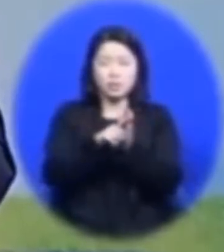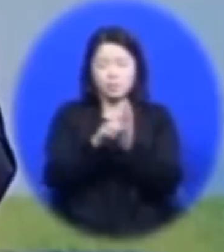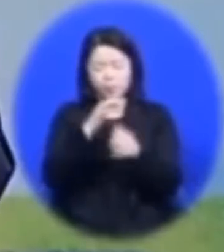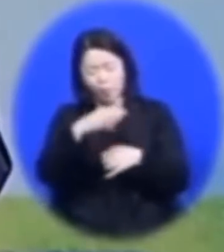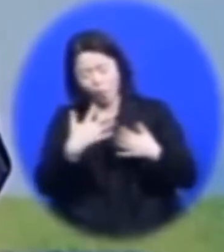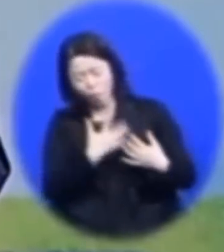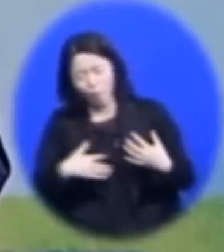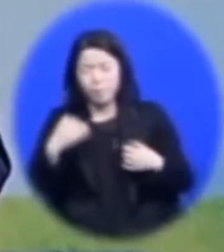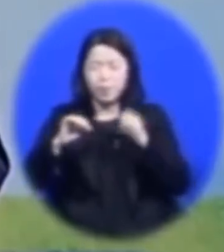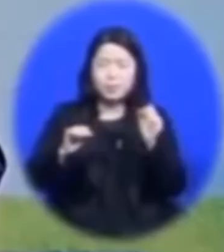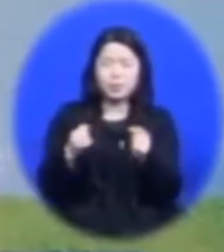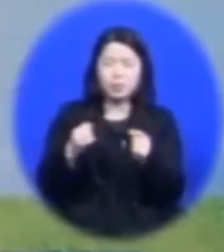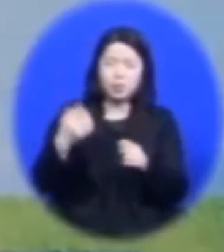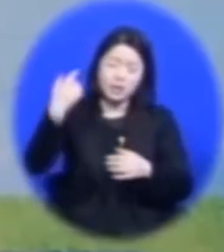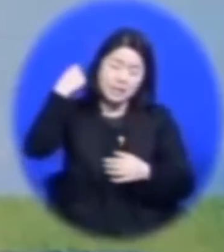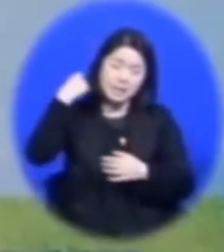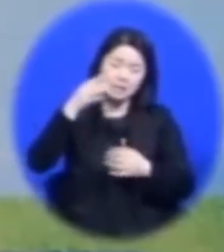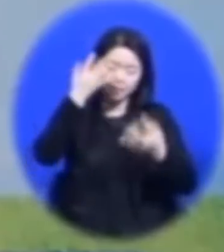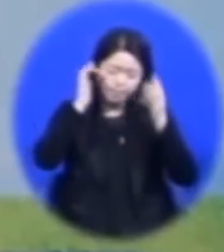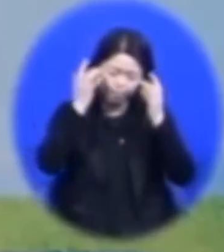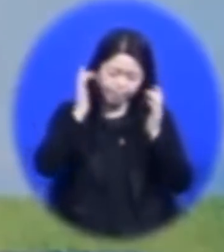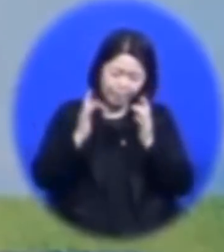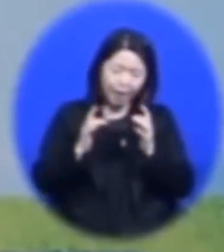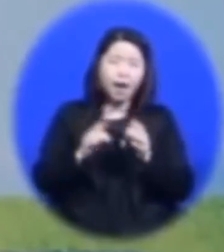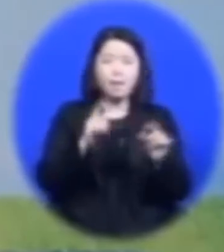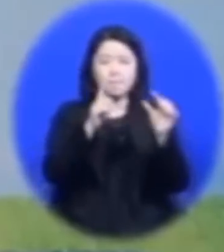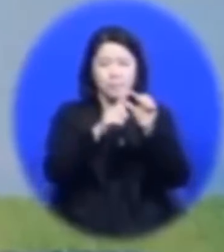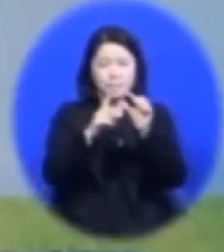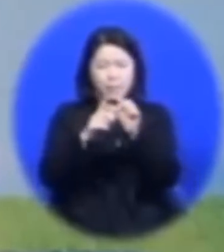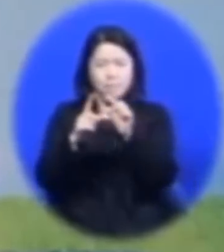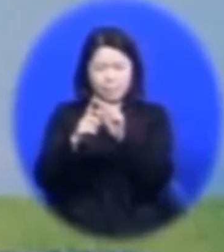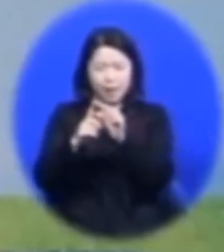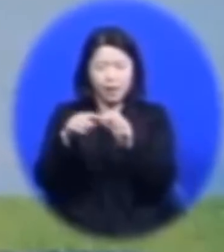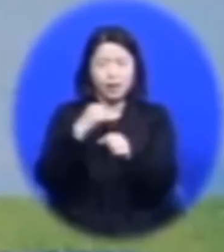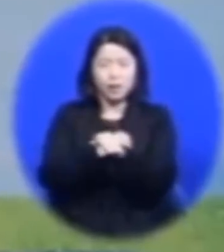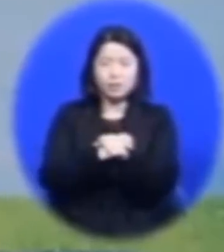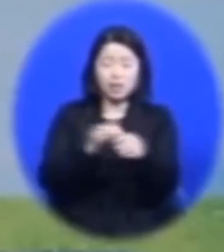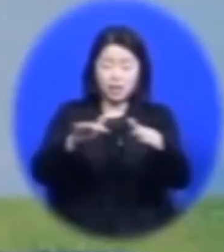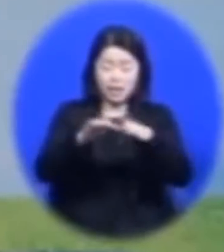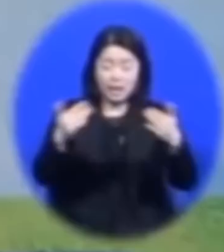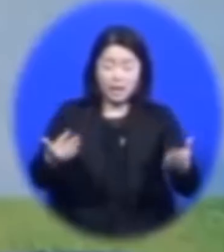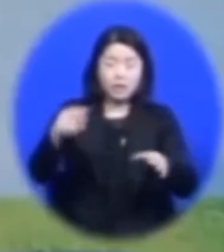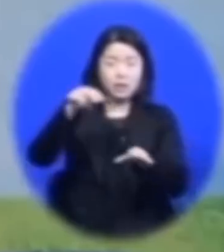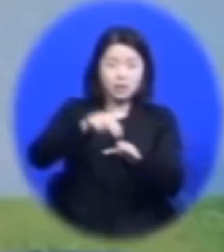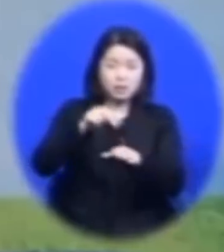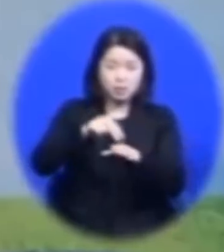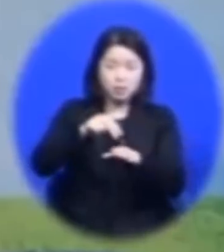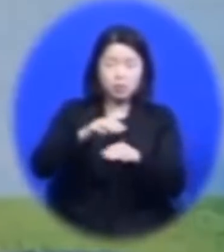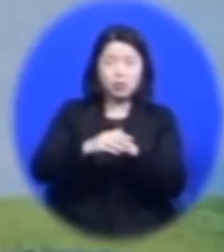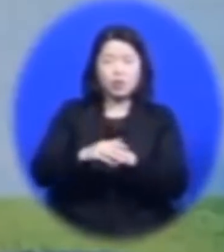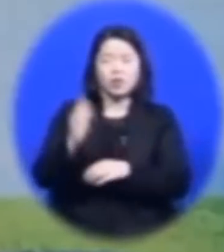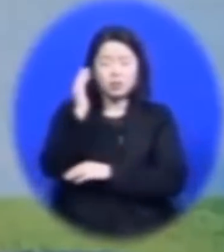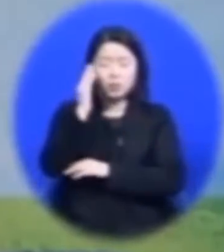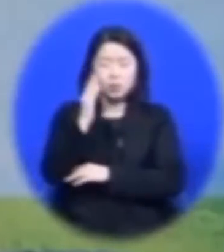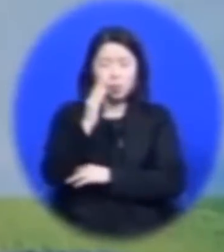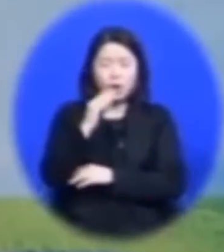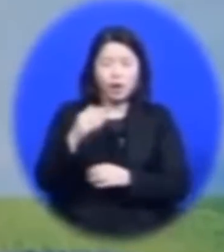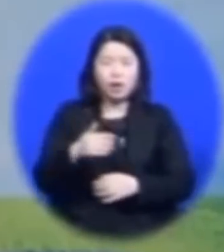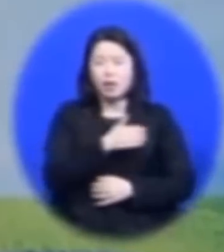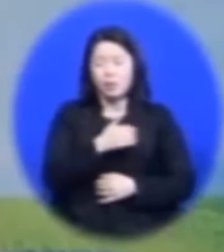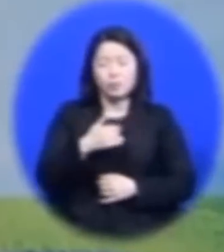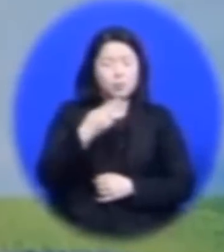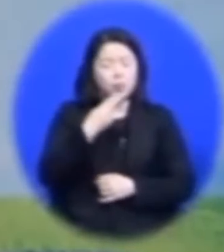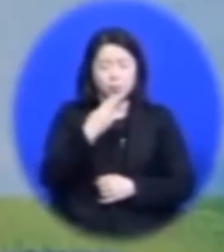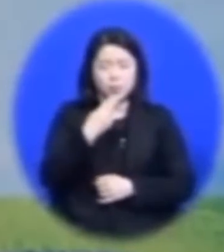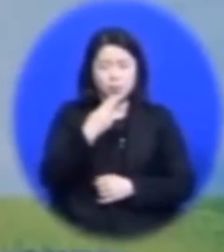뻘뻘 흘리면서 한마디 한마디 해야 되는데 강단에서 설교를 도무지 할 자신이 없어서 장르 인들에게 기도원 의